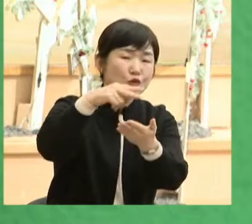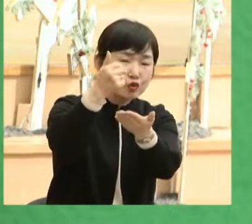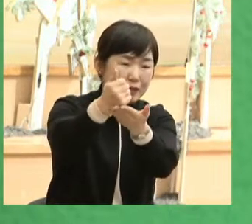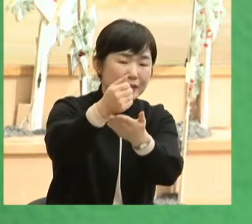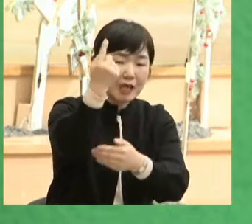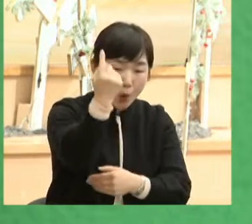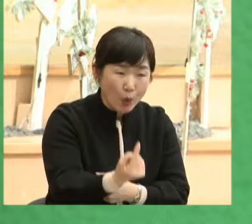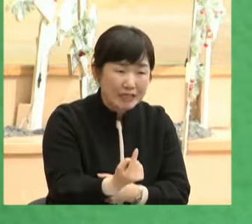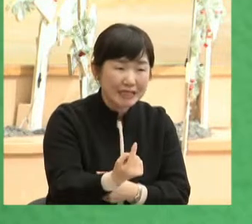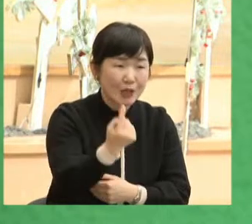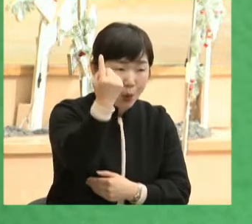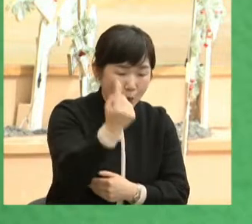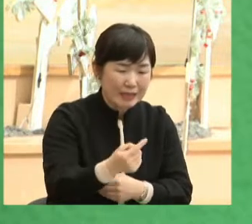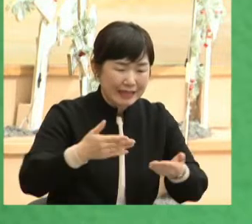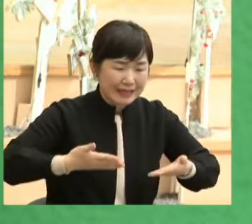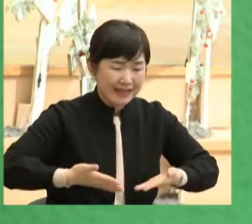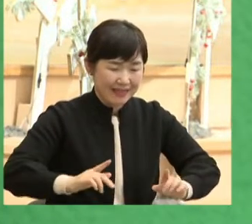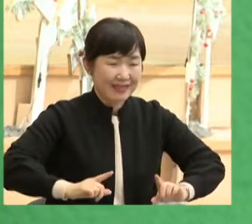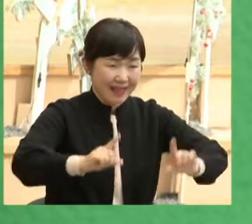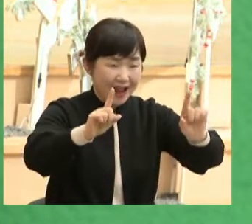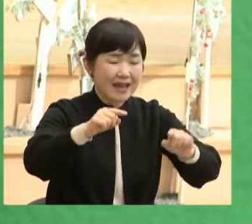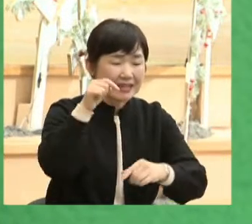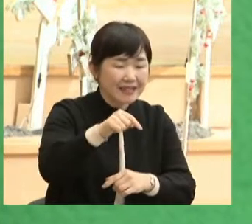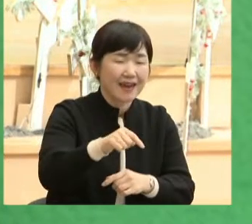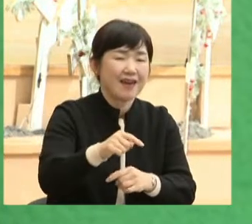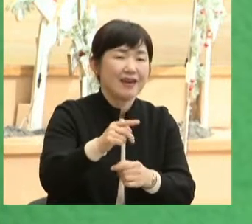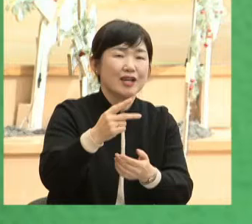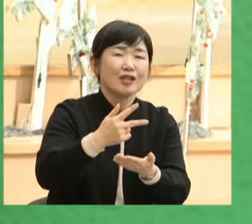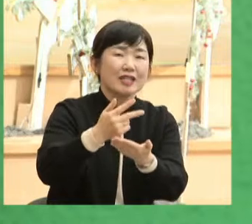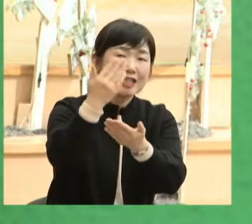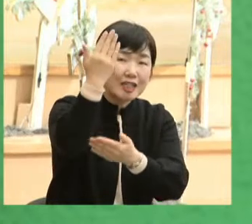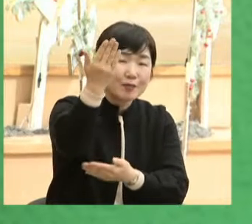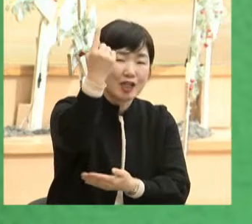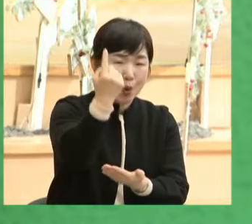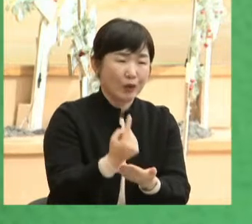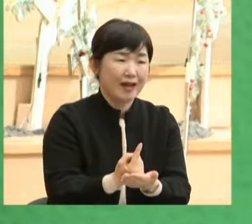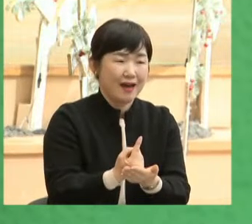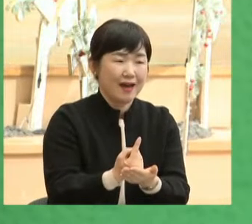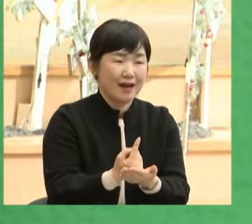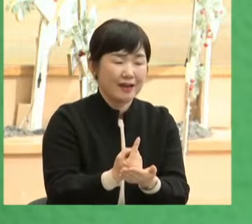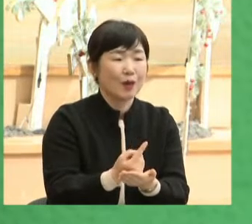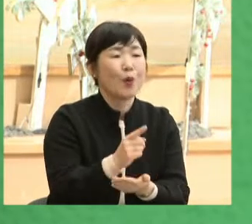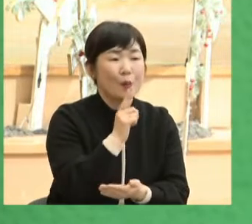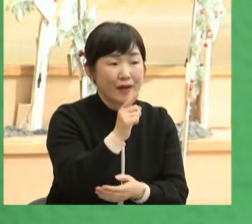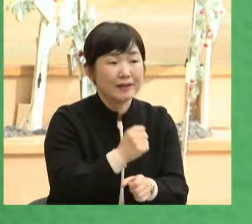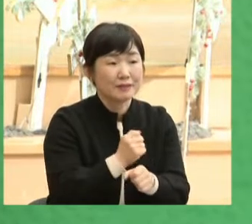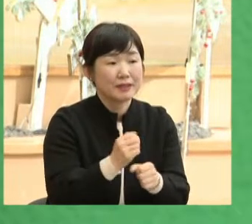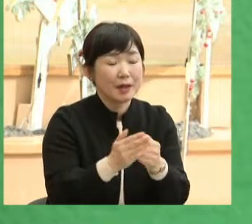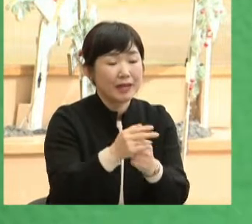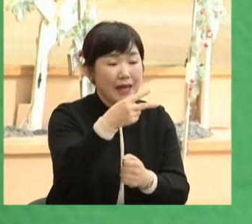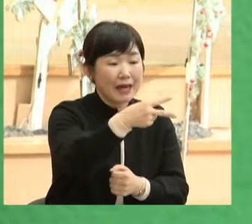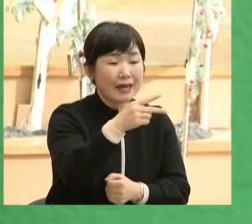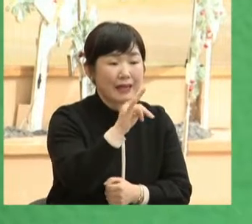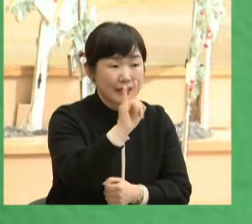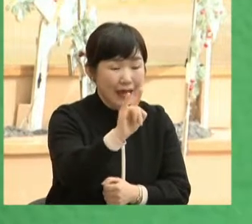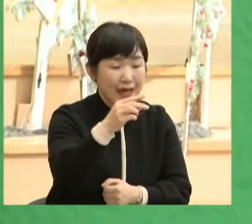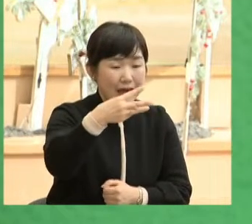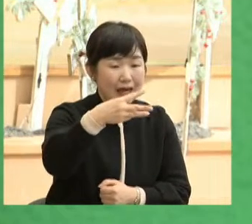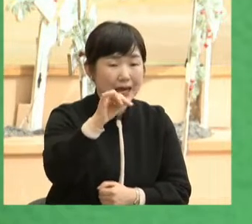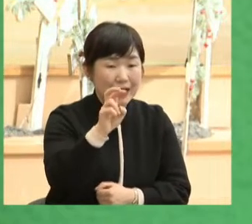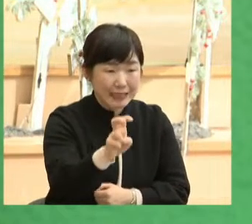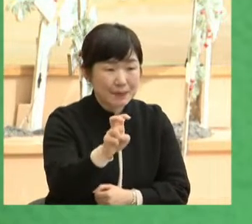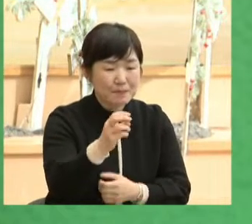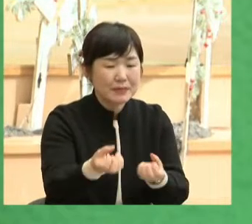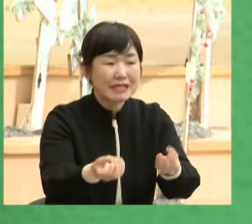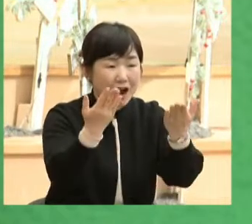예수님의 탄생 이야말로 애드벤트 다 그렇게 말했어요 그래서 그러면 대림절 되어지면 예수